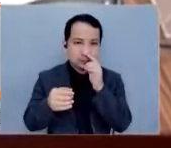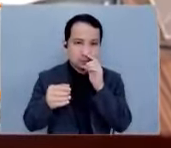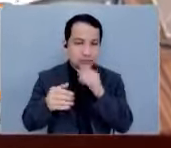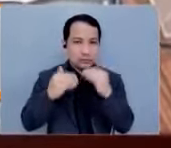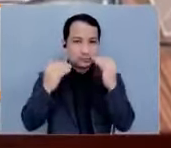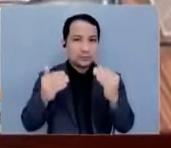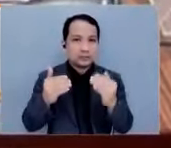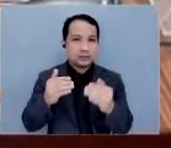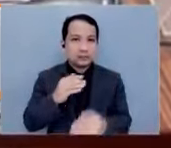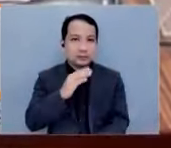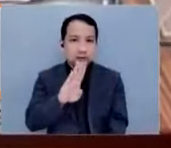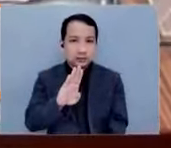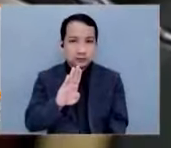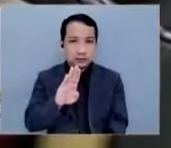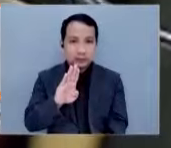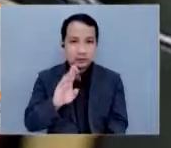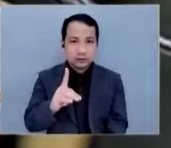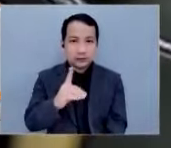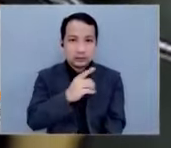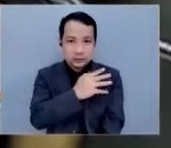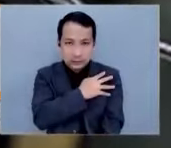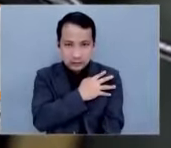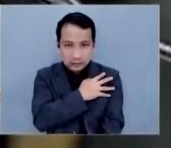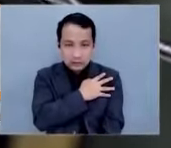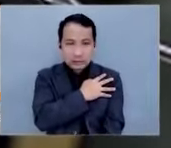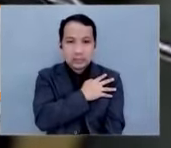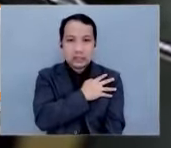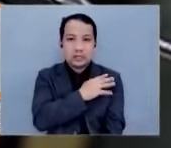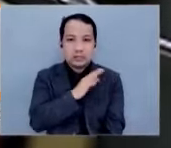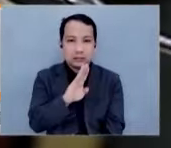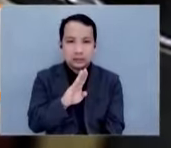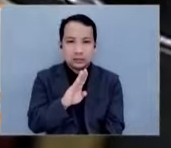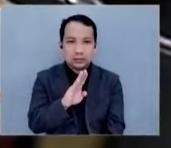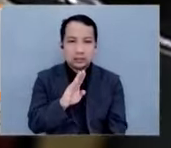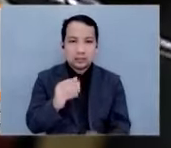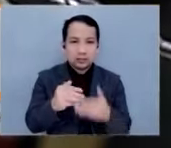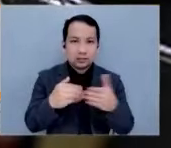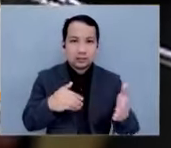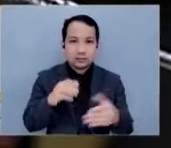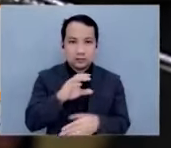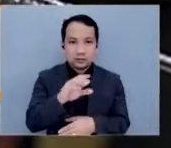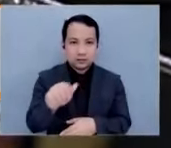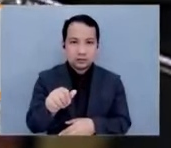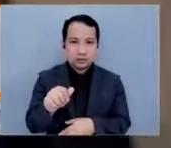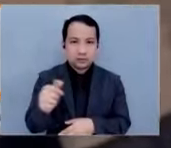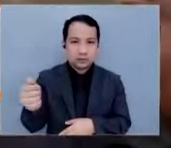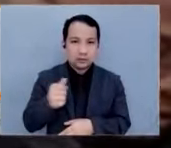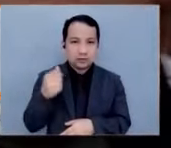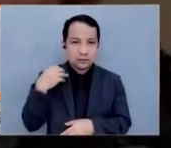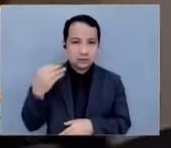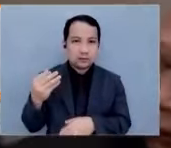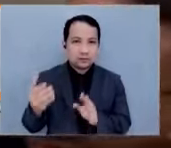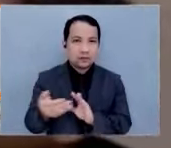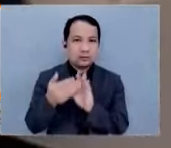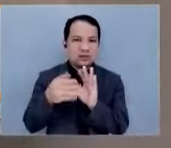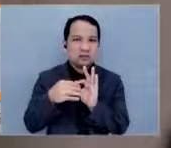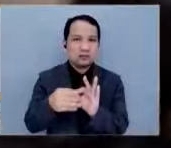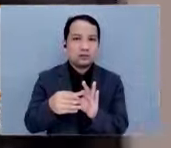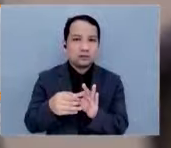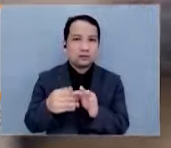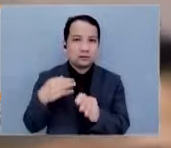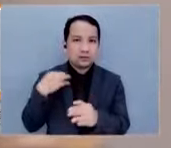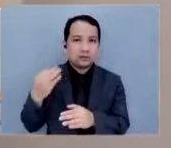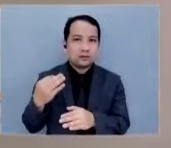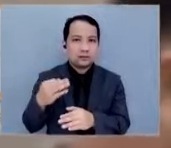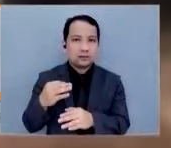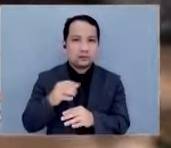Brigadier General. Pero bago pa man siya sumalang sa pagdinig ng Commission on Appointments, voluntaryong humarap at nagsumbong sa Senate